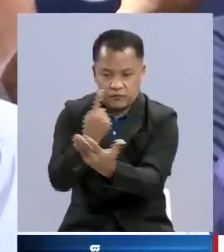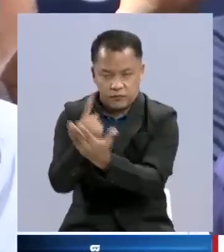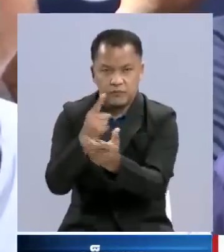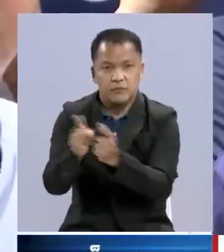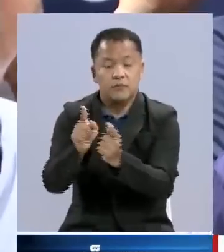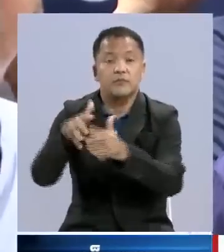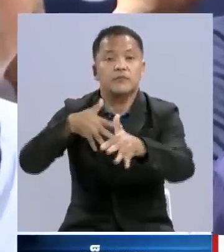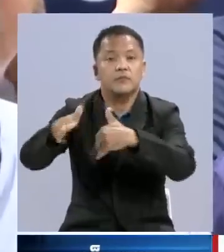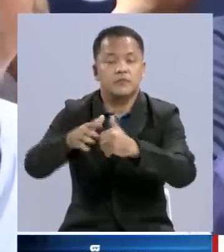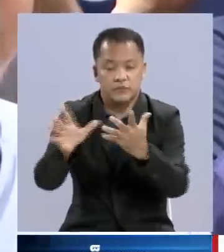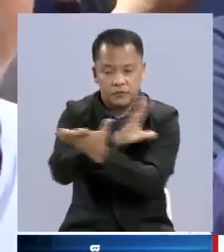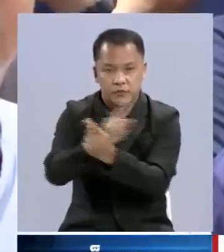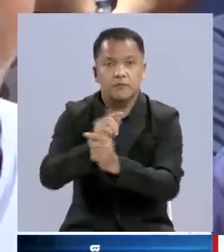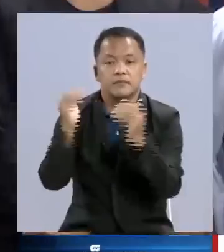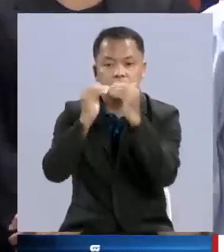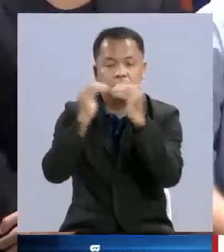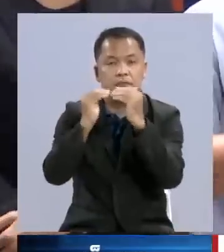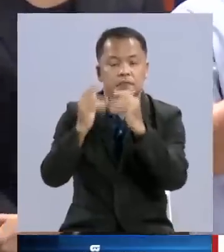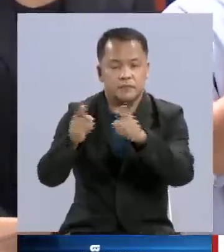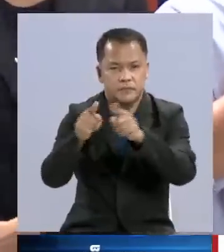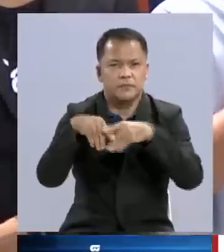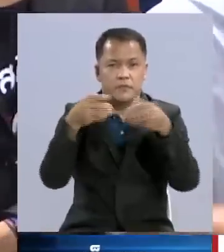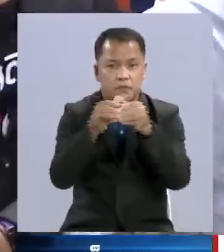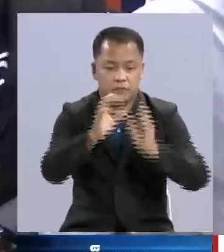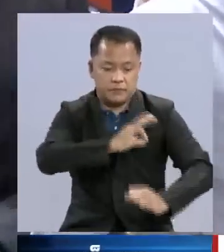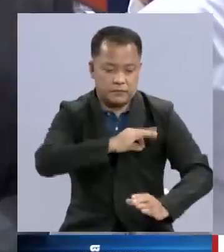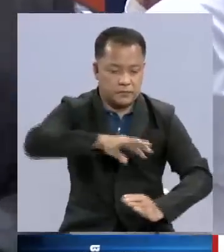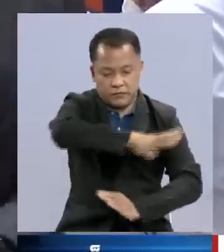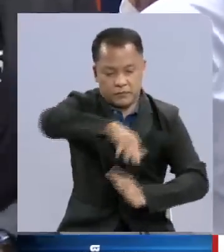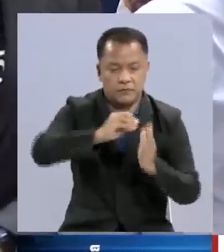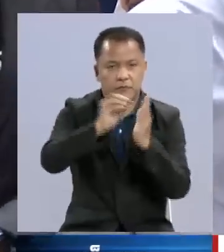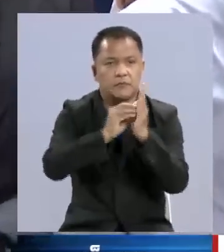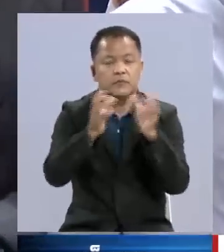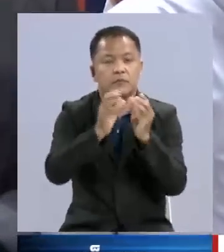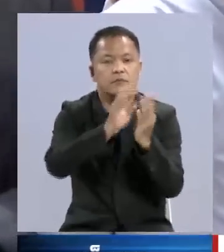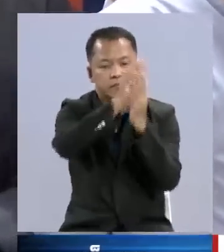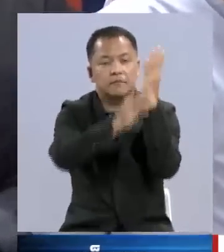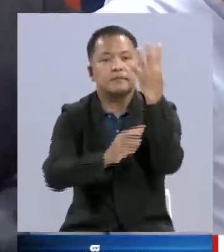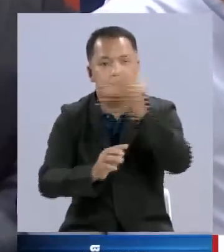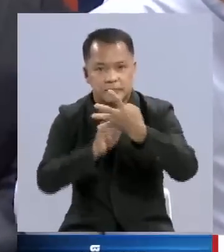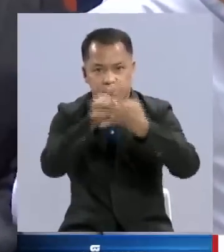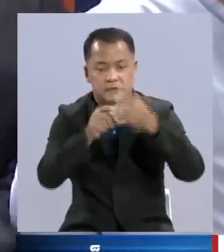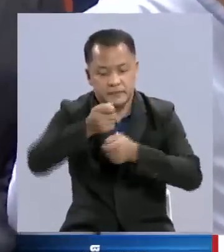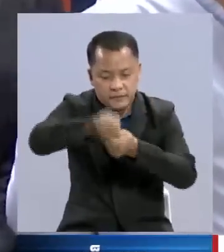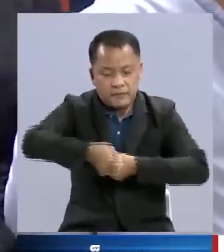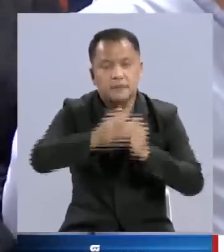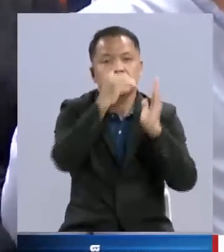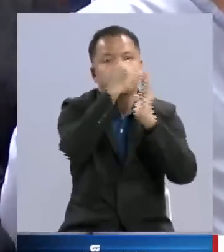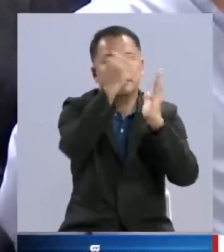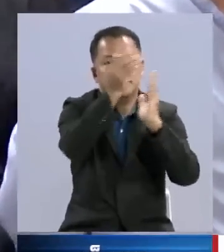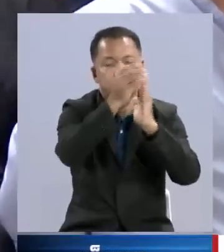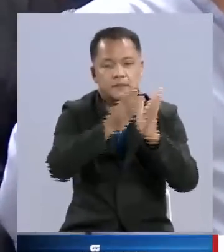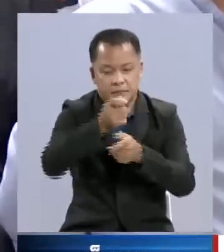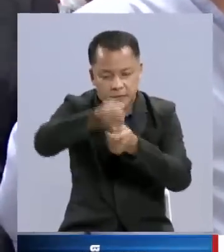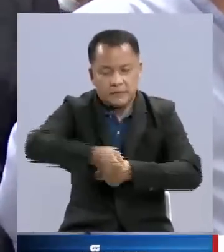การประชาชนเพื่อสังคมที่เป็นธรรมหรือ PMOVE มีองค์กรสมาชิกเครือข่ายสลัม4ภาคสหพันธ์เกษตรกรภาคเหนือสหพันธ์